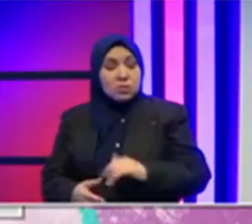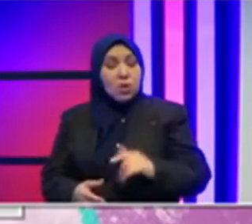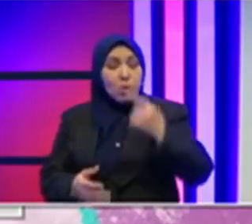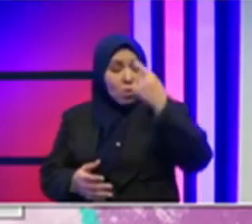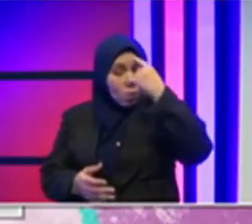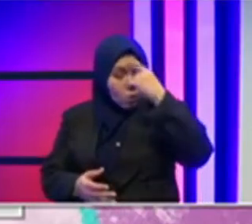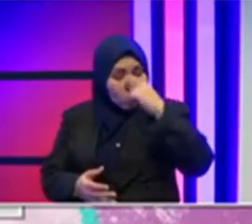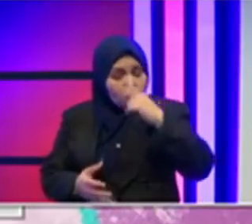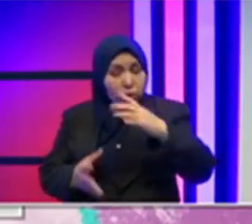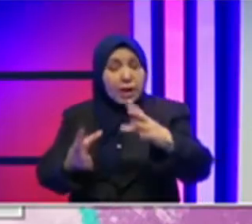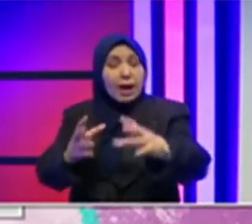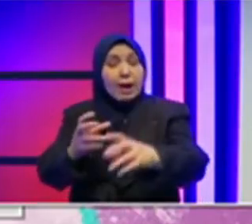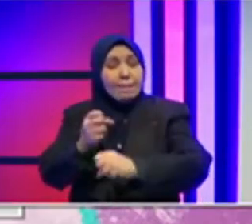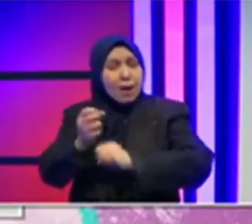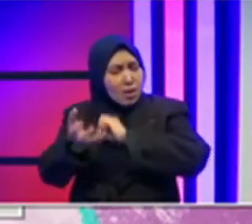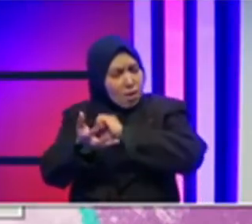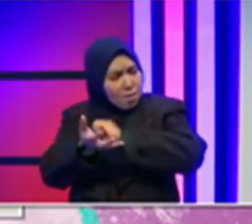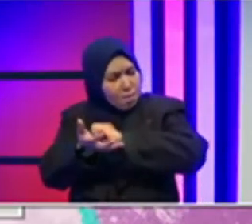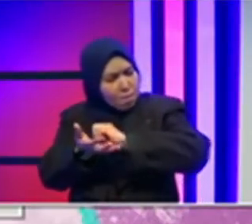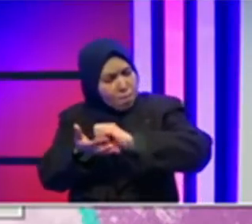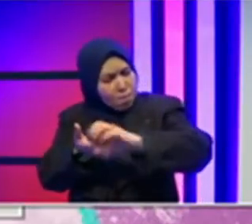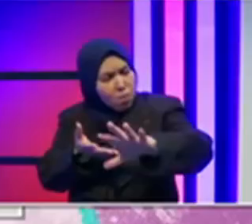فلينظر هل